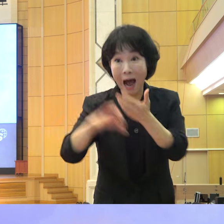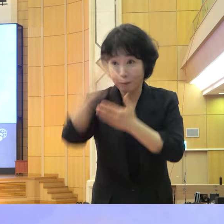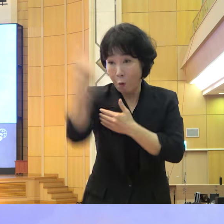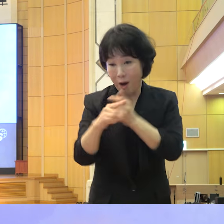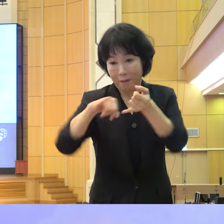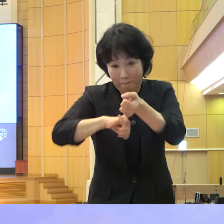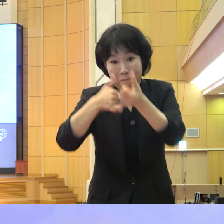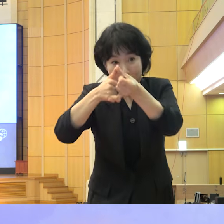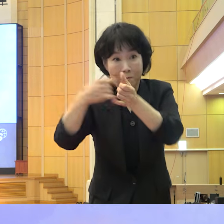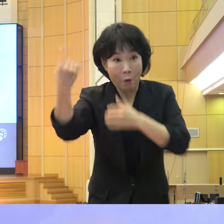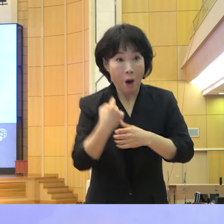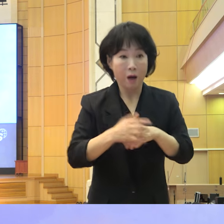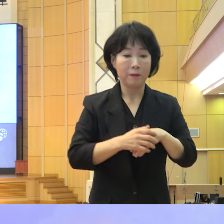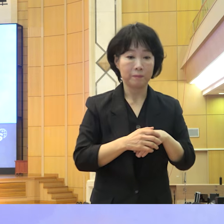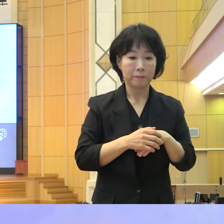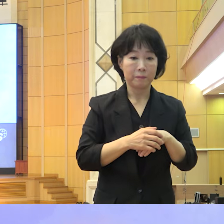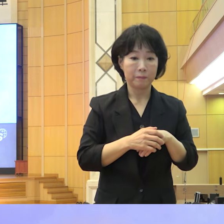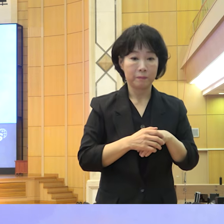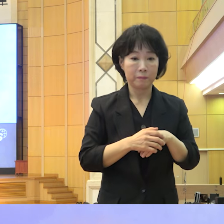오후에